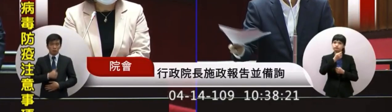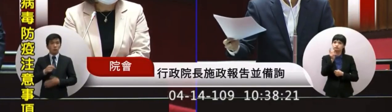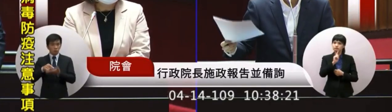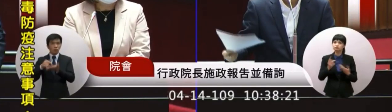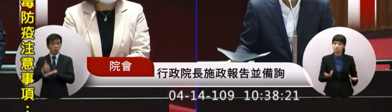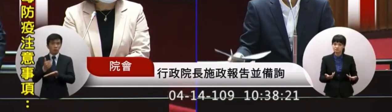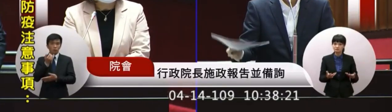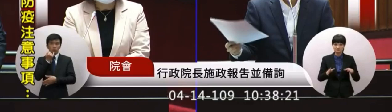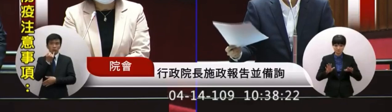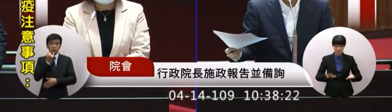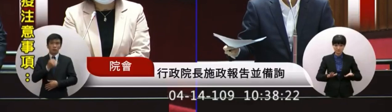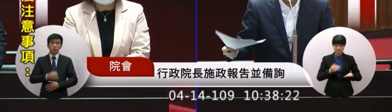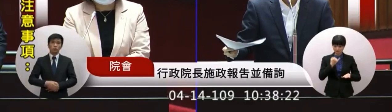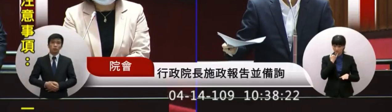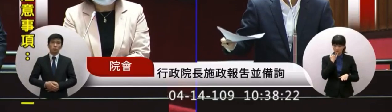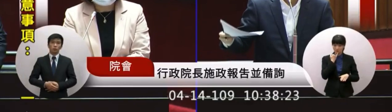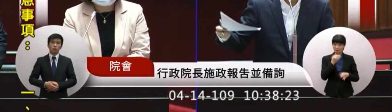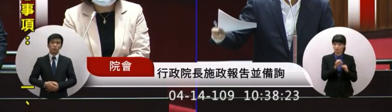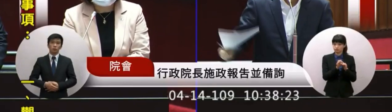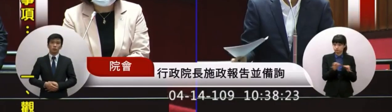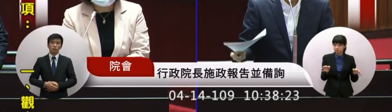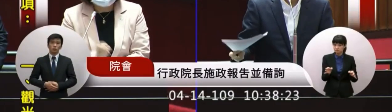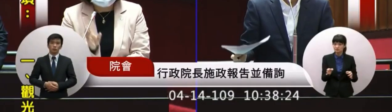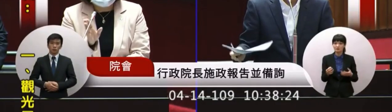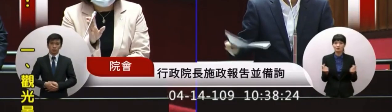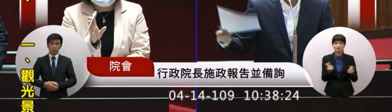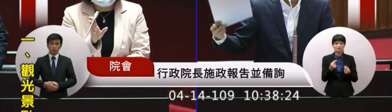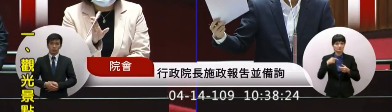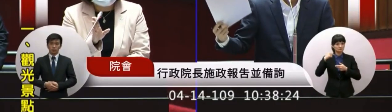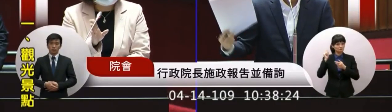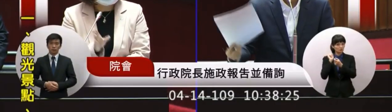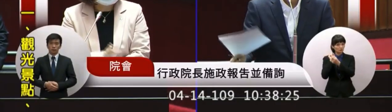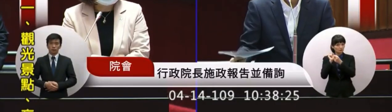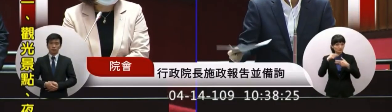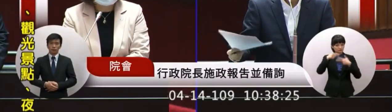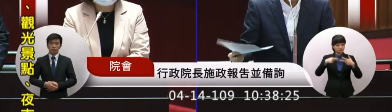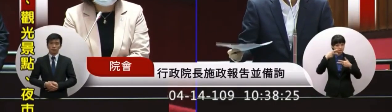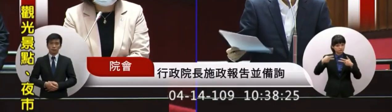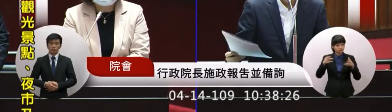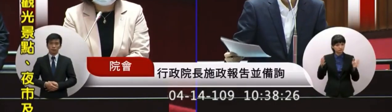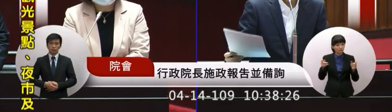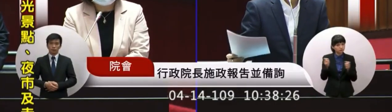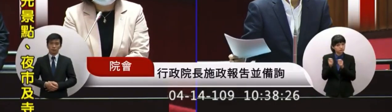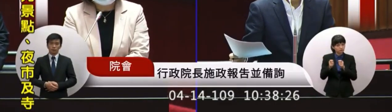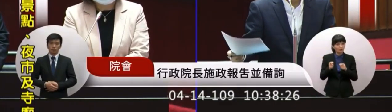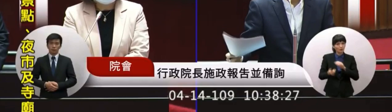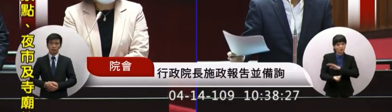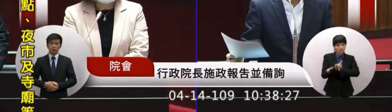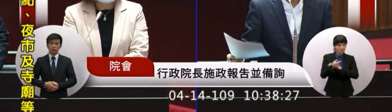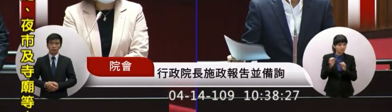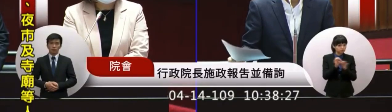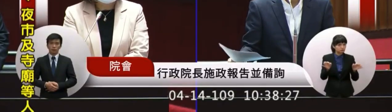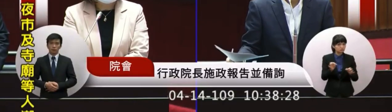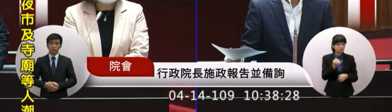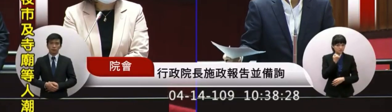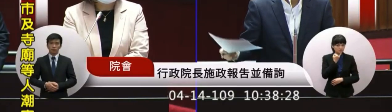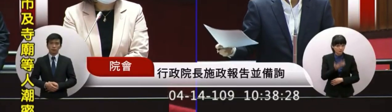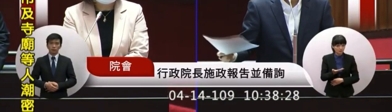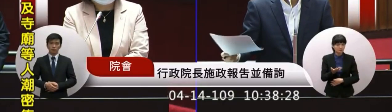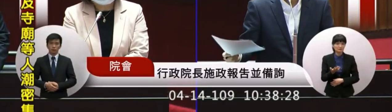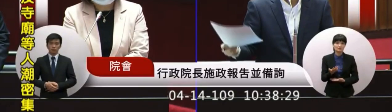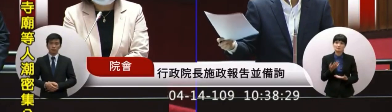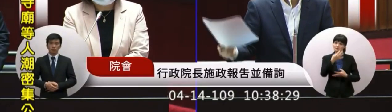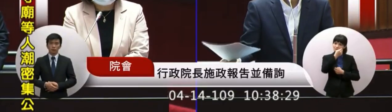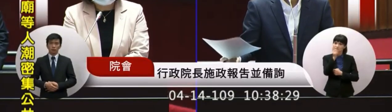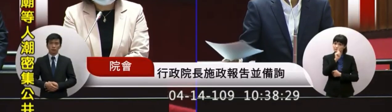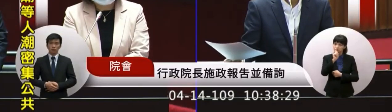现在可以发出去的，或是这一两个礼拜内，因为他们已经开始在喊苦了，所以到底什么时候可